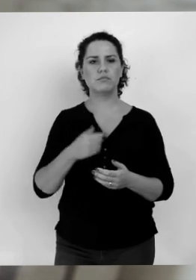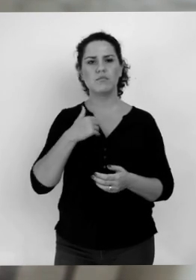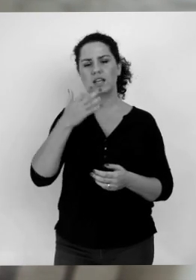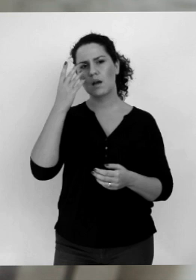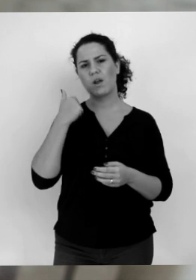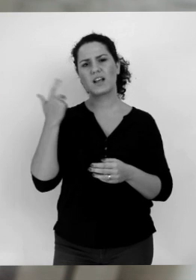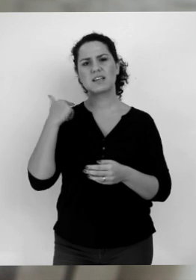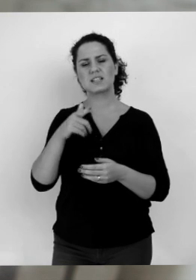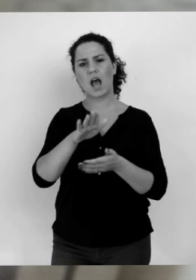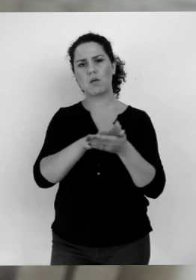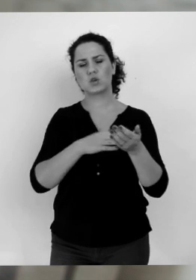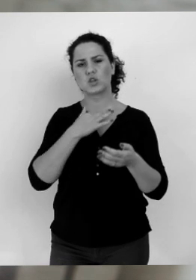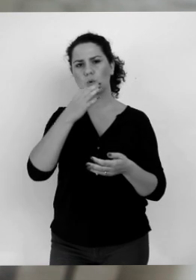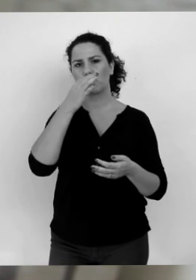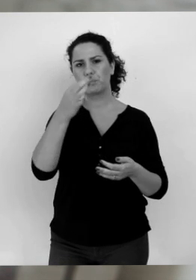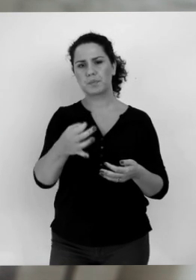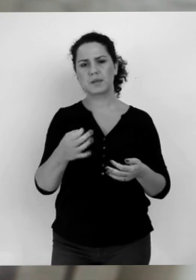Zaboravila sam se na početku pitati,